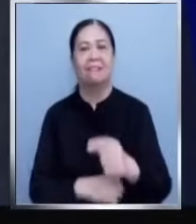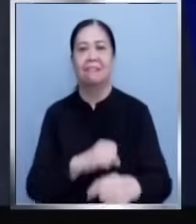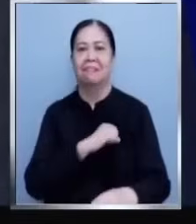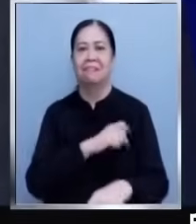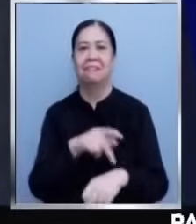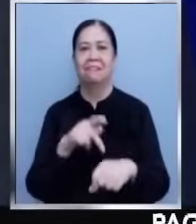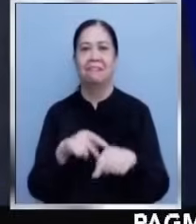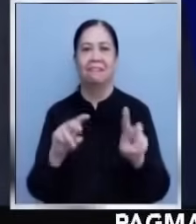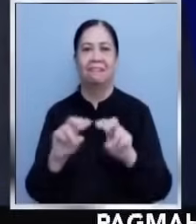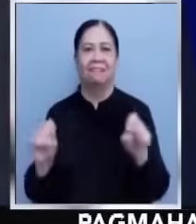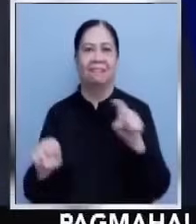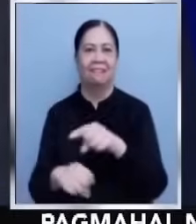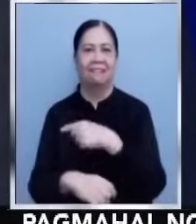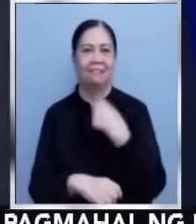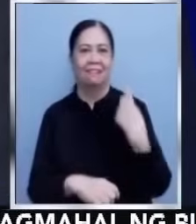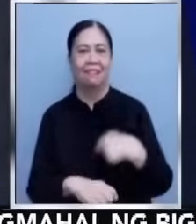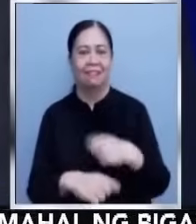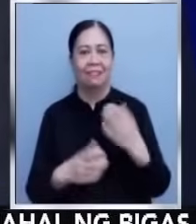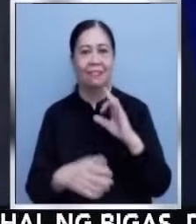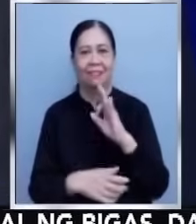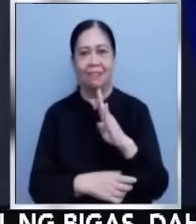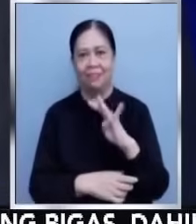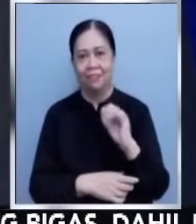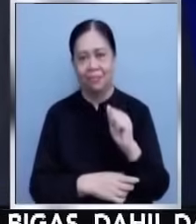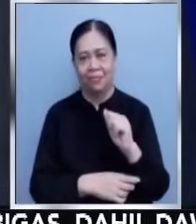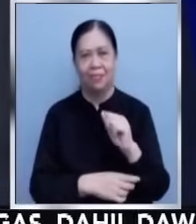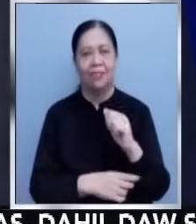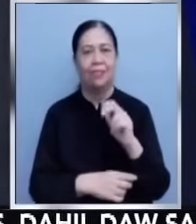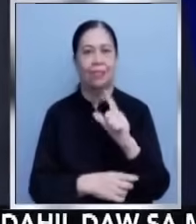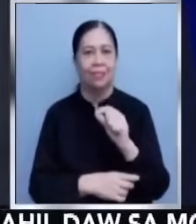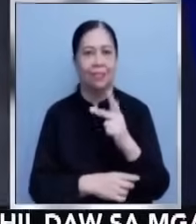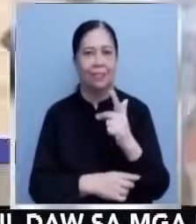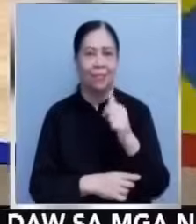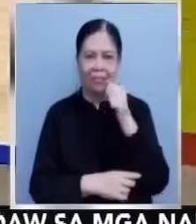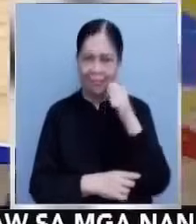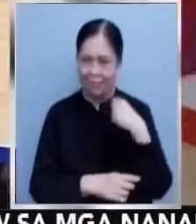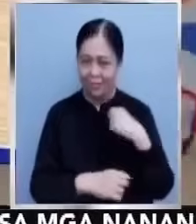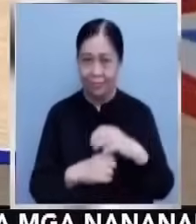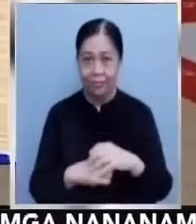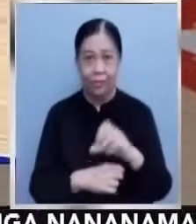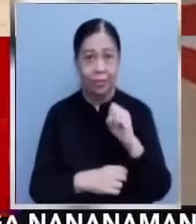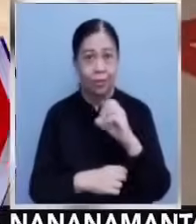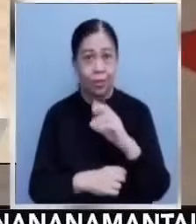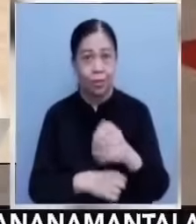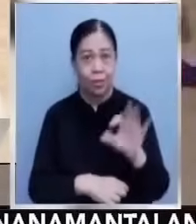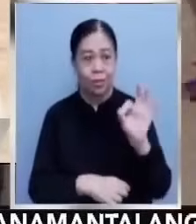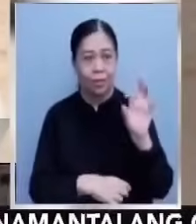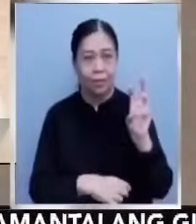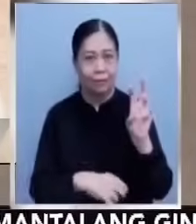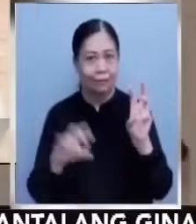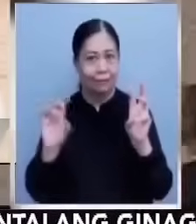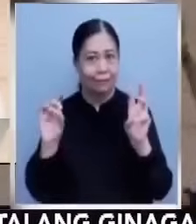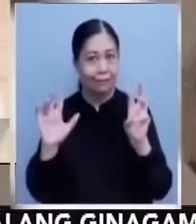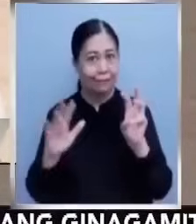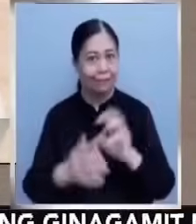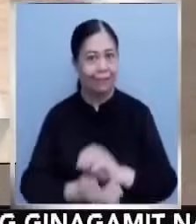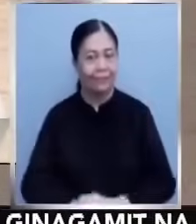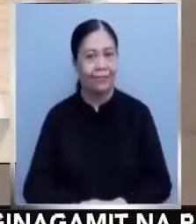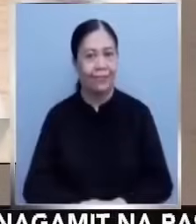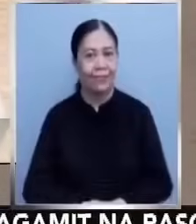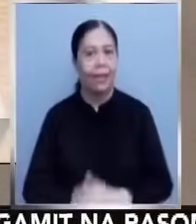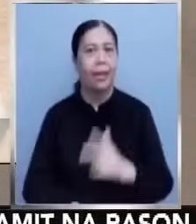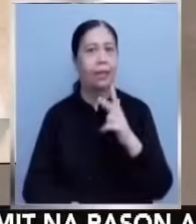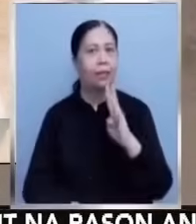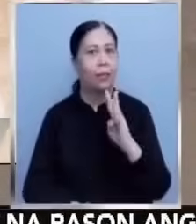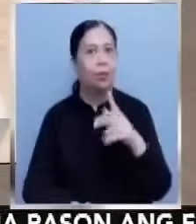sa FIBA Basketball World Cup 2023 kahapon. Ang score, 96-75. 34 points